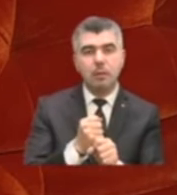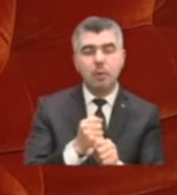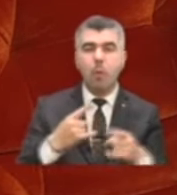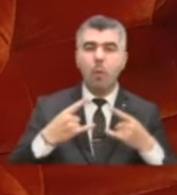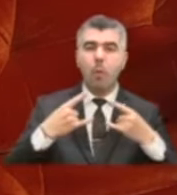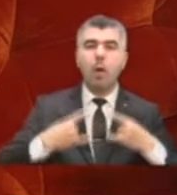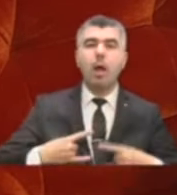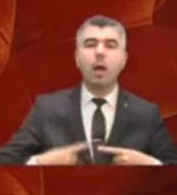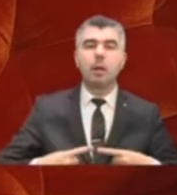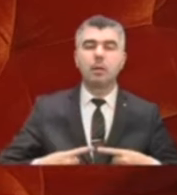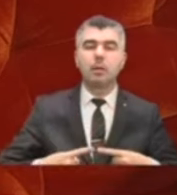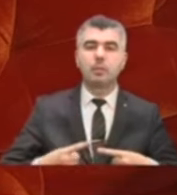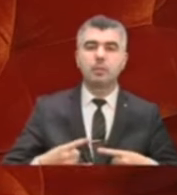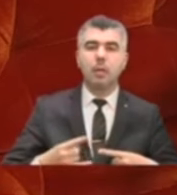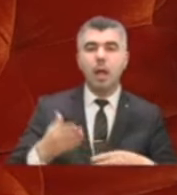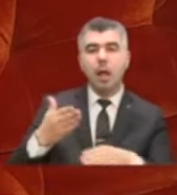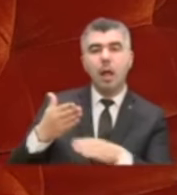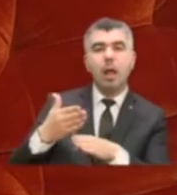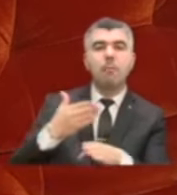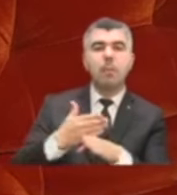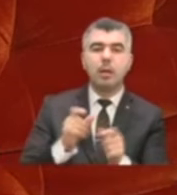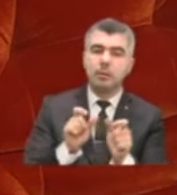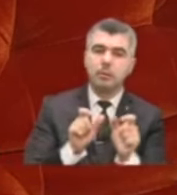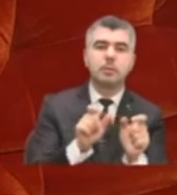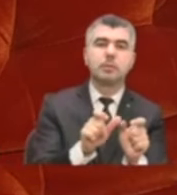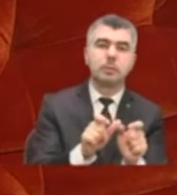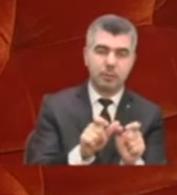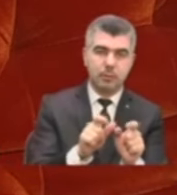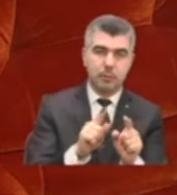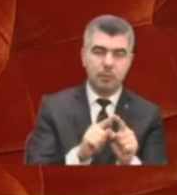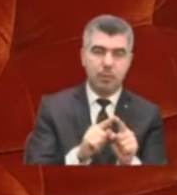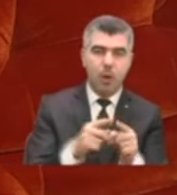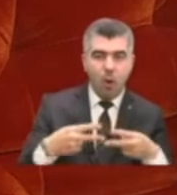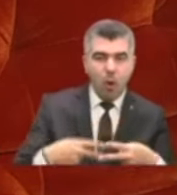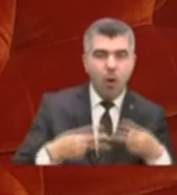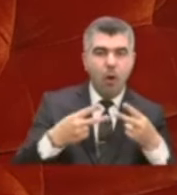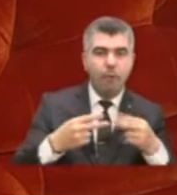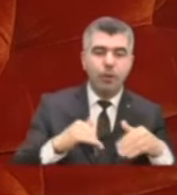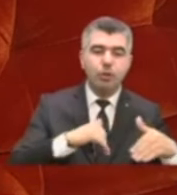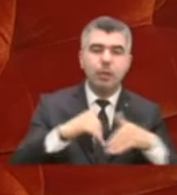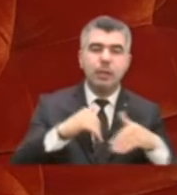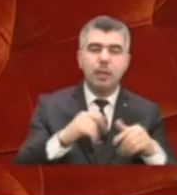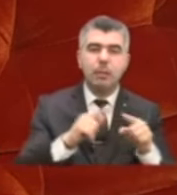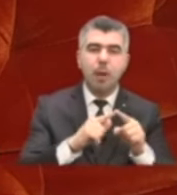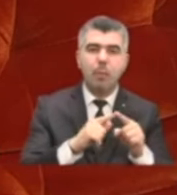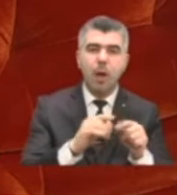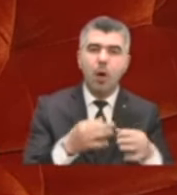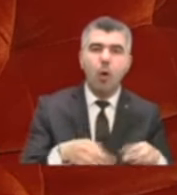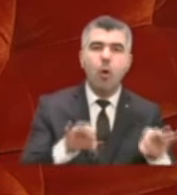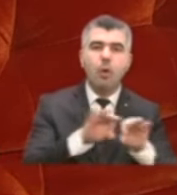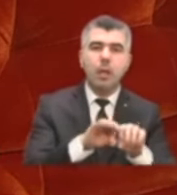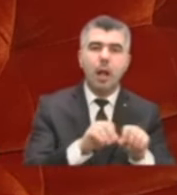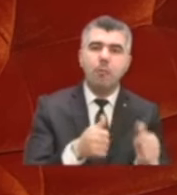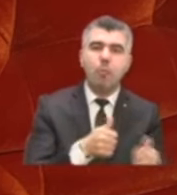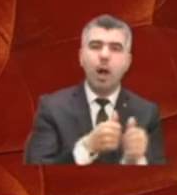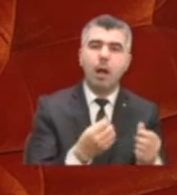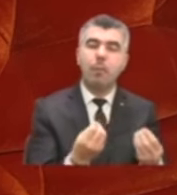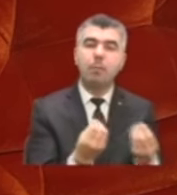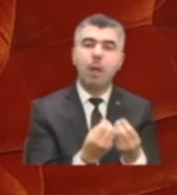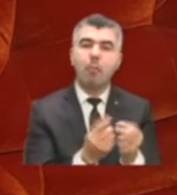الوقاية قبل ما نوصلوا للحماية، وهذا علاش خرجنا برنامج جسر الأسرة اللي فيه المواكبة ديال الأسر منذ